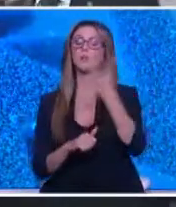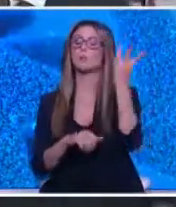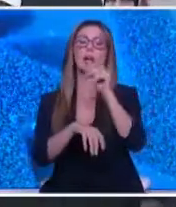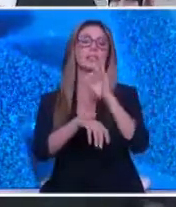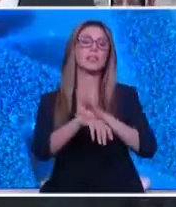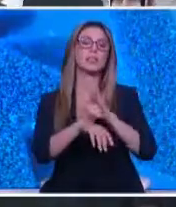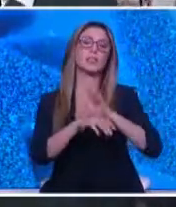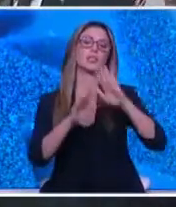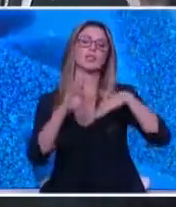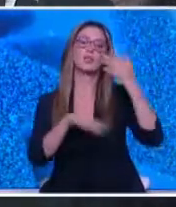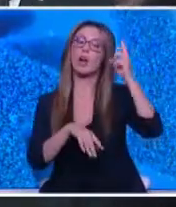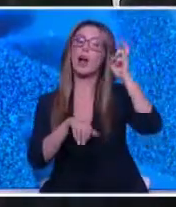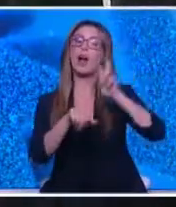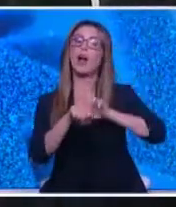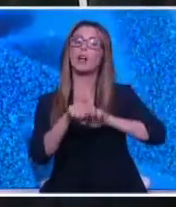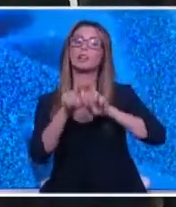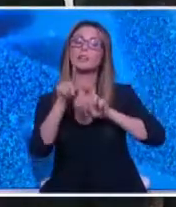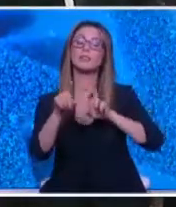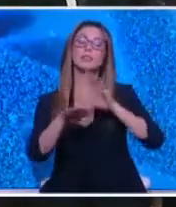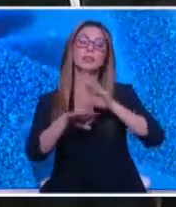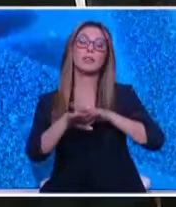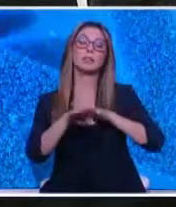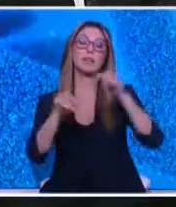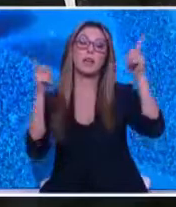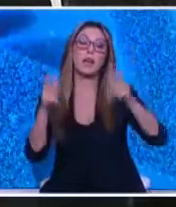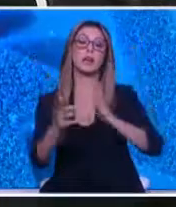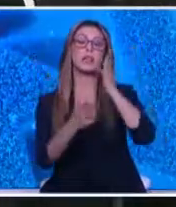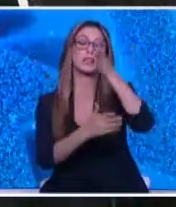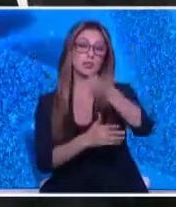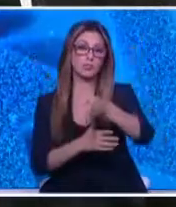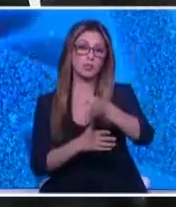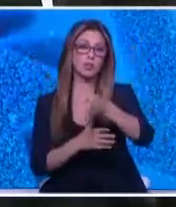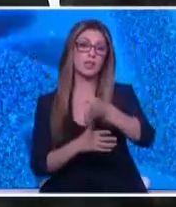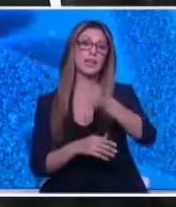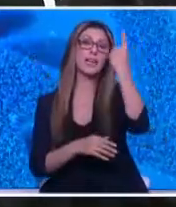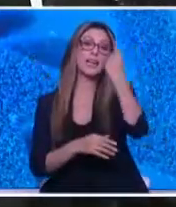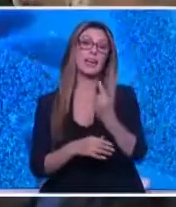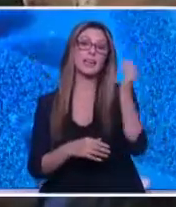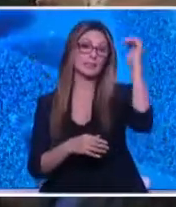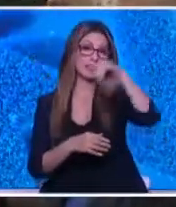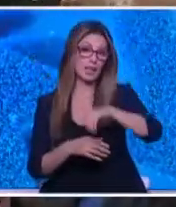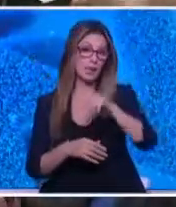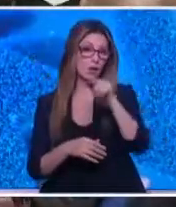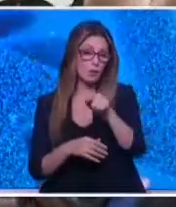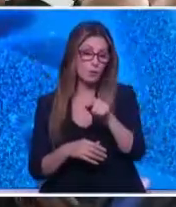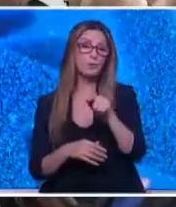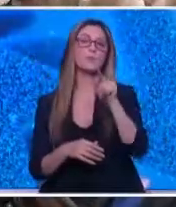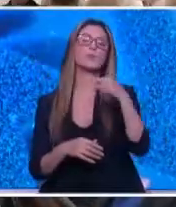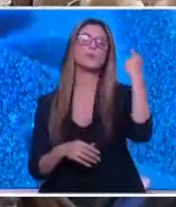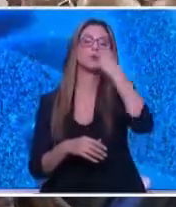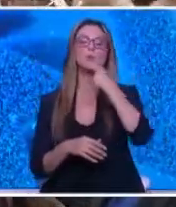dakika sonra anma etkinliklerinin düzenleneceği alana gelecek. İlk kez geliyor Hacı Bektaş'a. Dolayısıyla